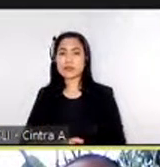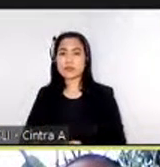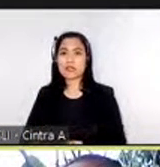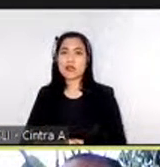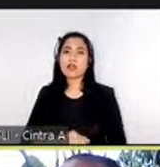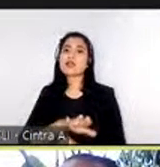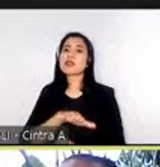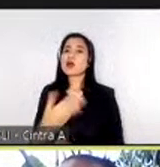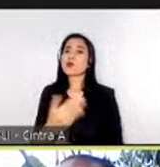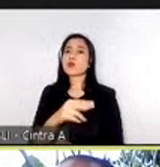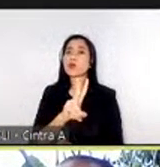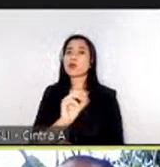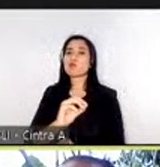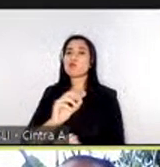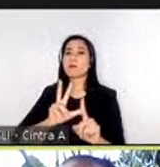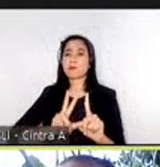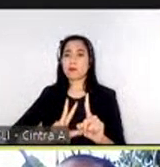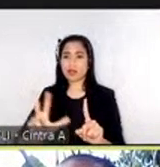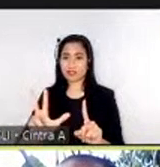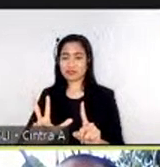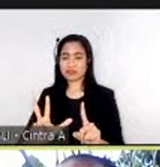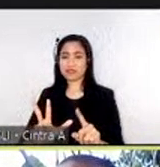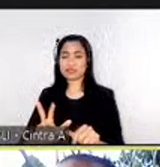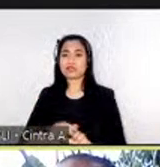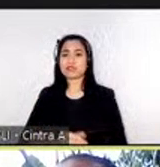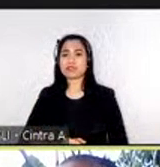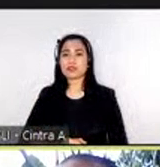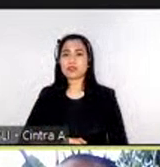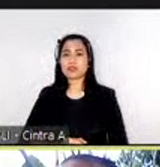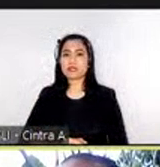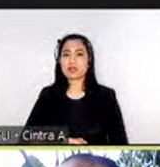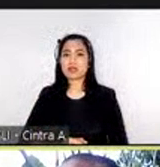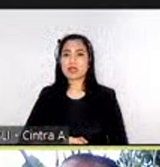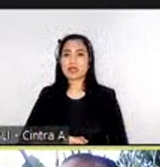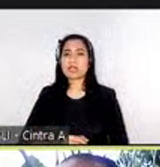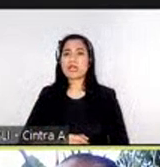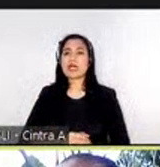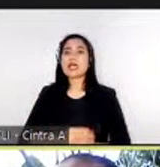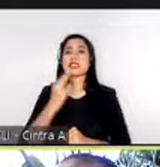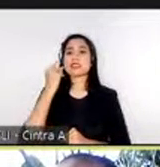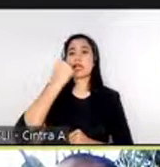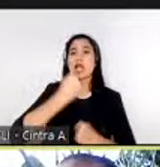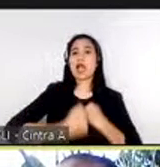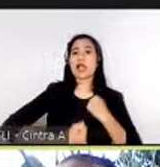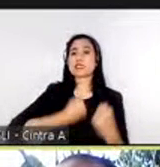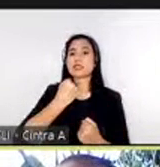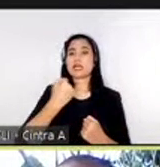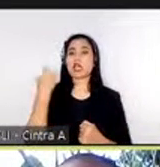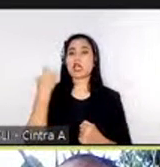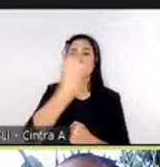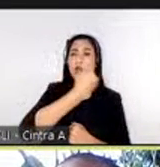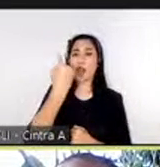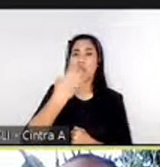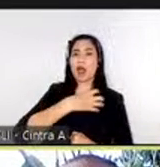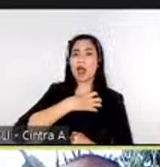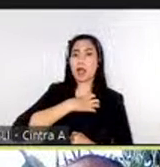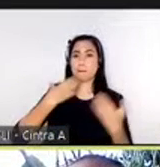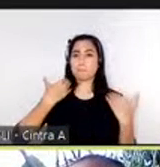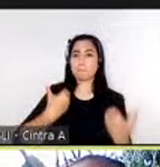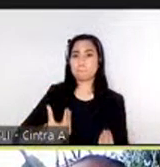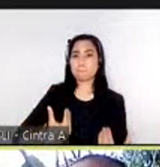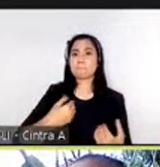tahun 2018 perubahan dari Run HAM rencana aksi nasional hak asasi manusianya Indonesia yang 5 tahunan itu